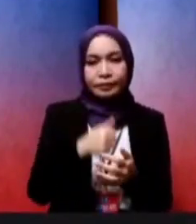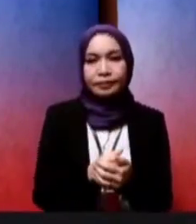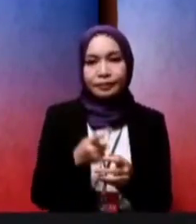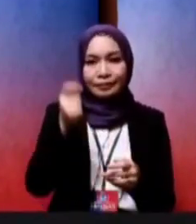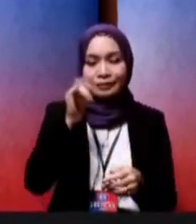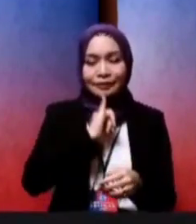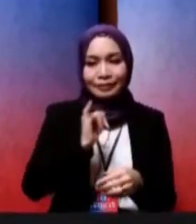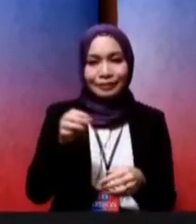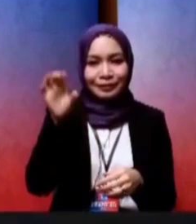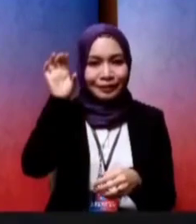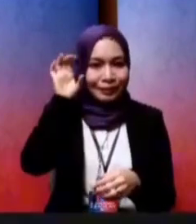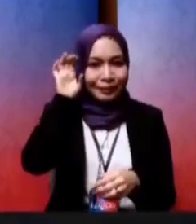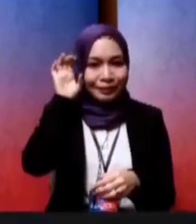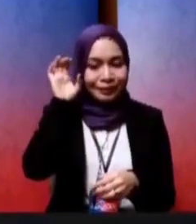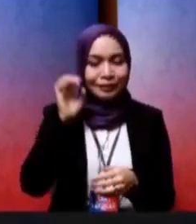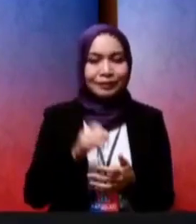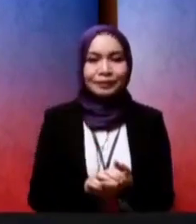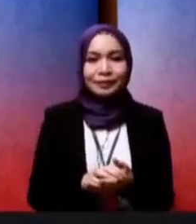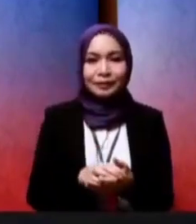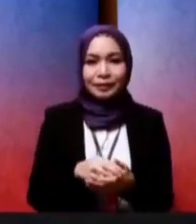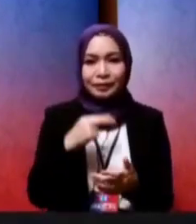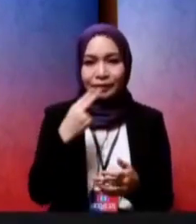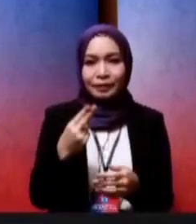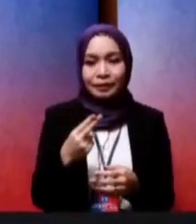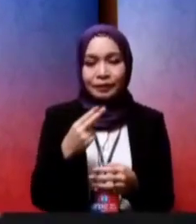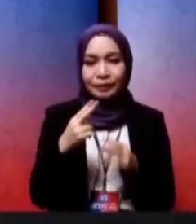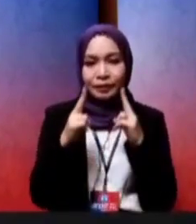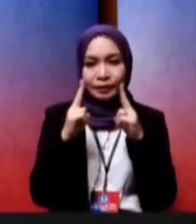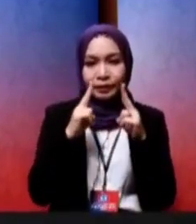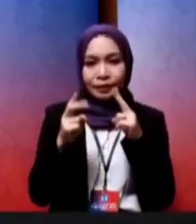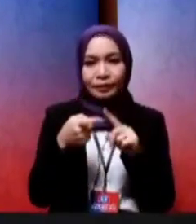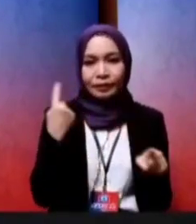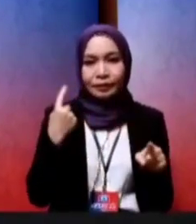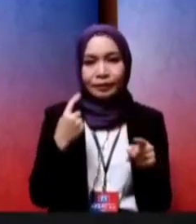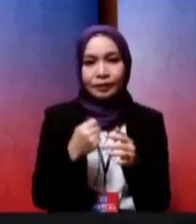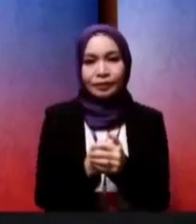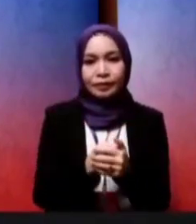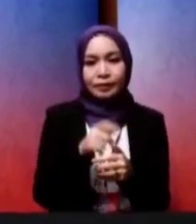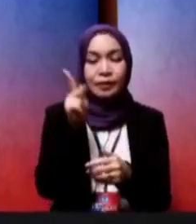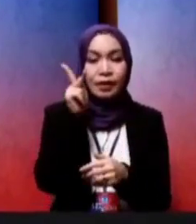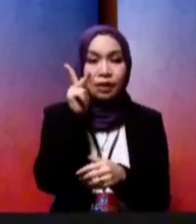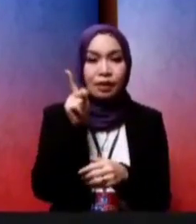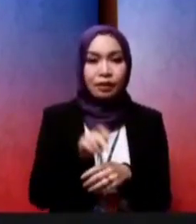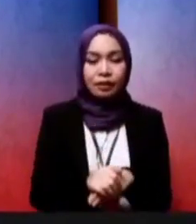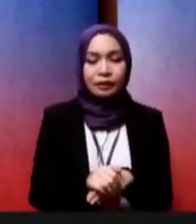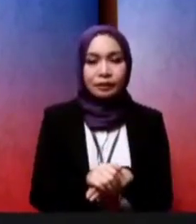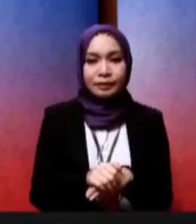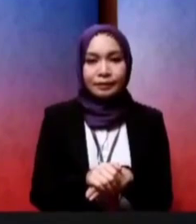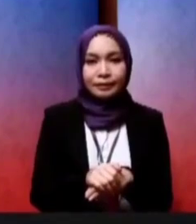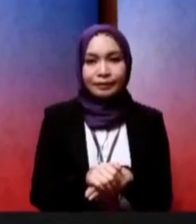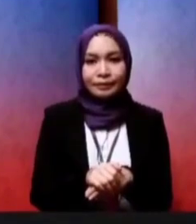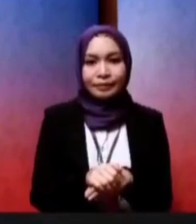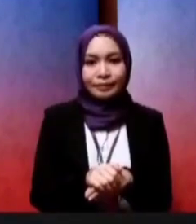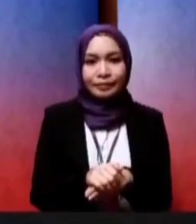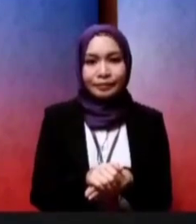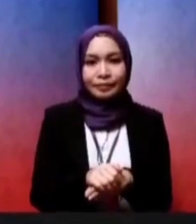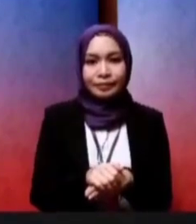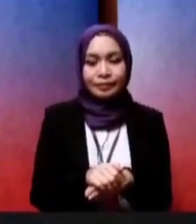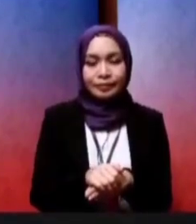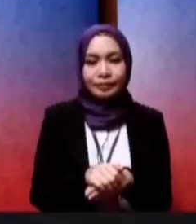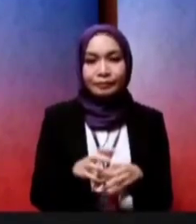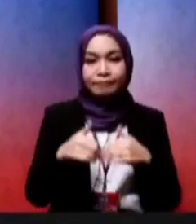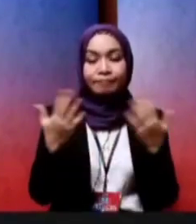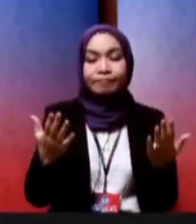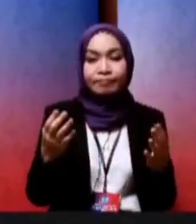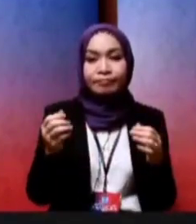graduan memang banyak pengumuman dalam bidang tvet dana juga besar bagaimana dengan